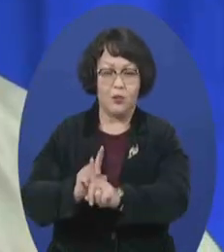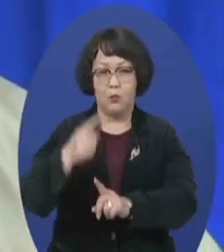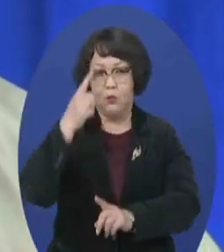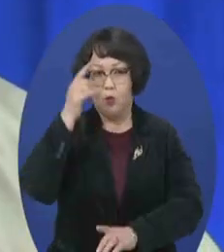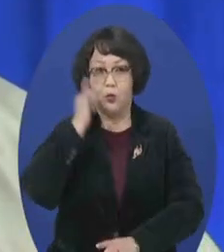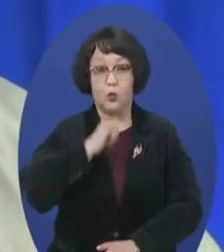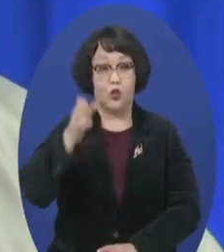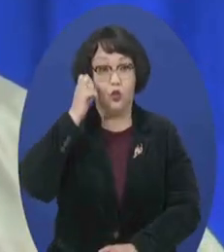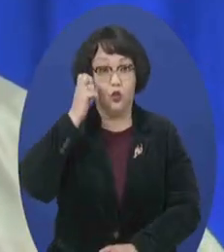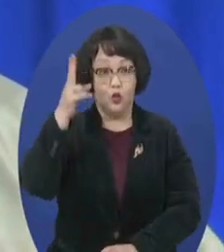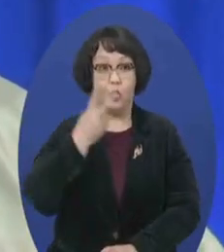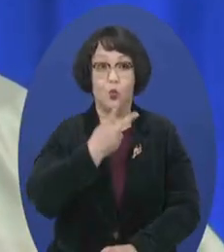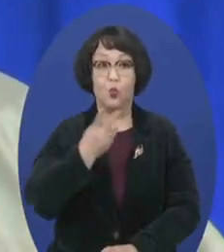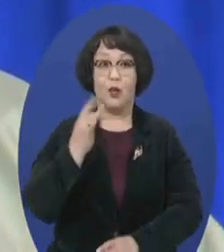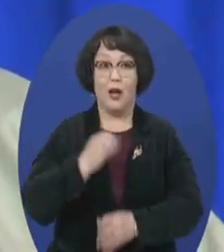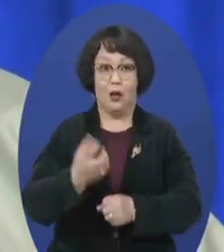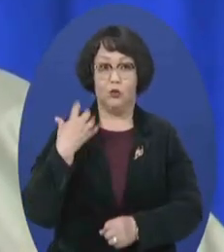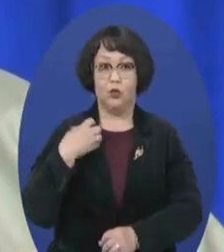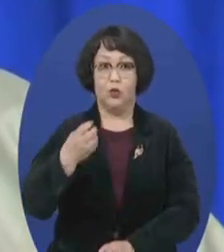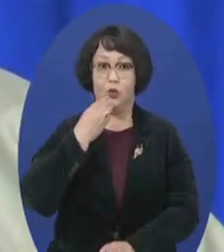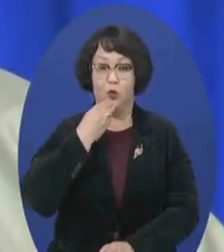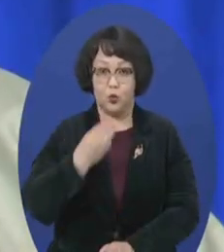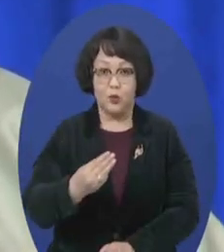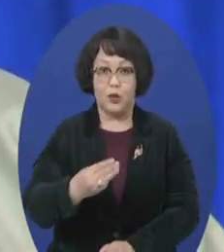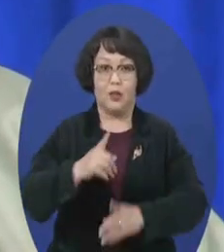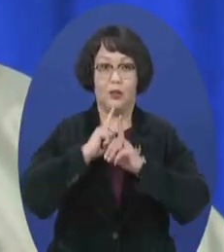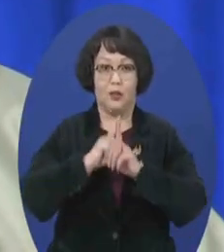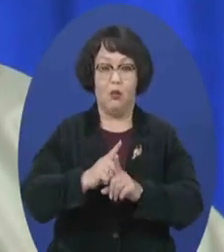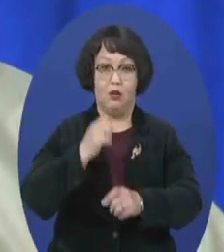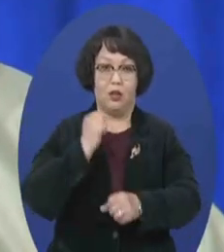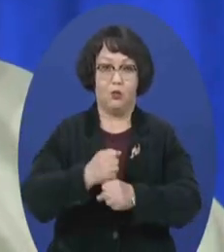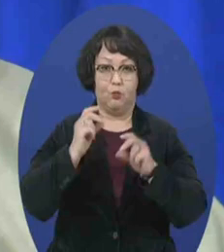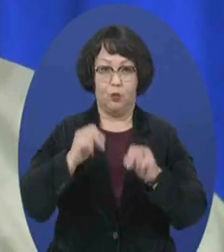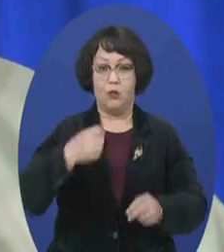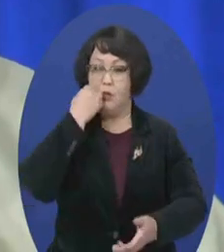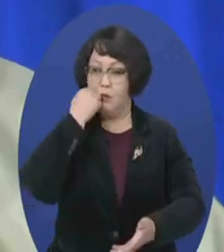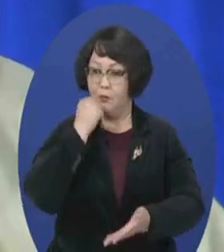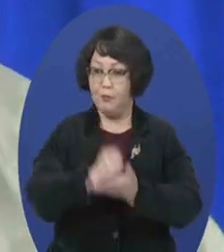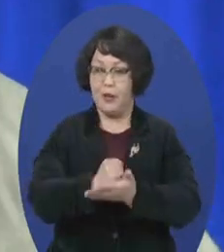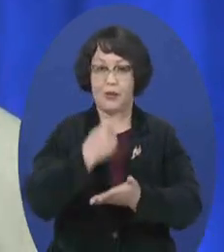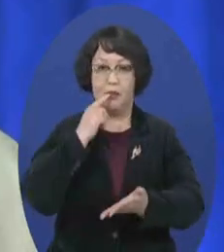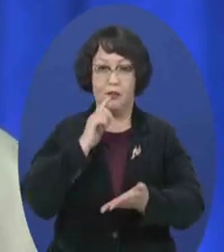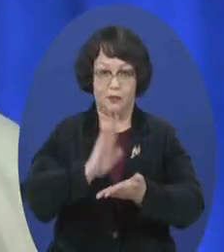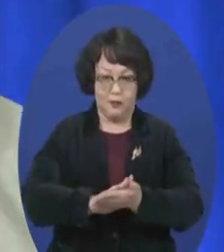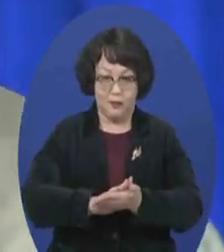Монгол улсын ерөнхийлөгчийн үүргийг шударгаар үйлдэх батлан намарлаа.